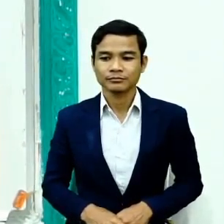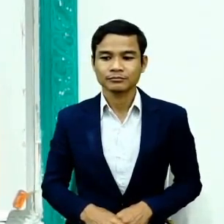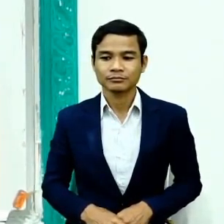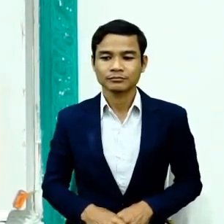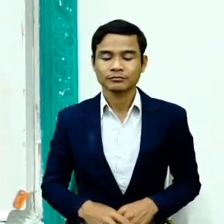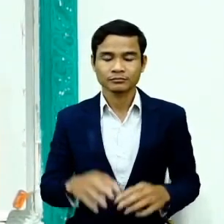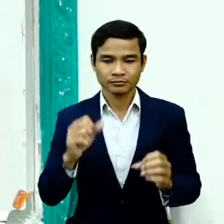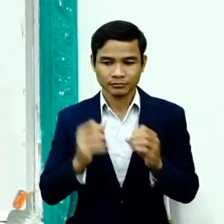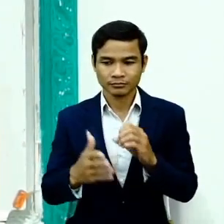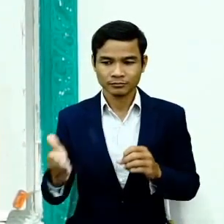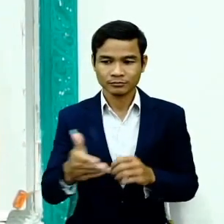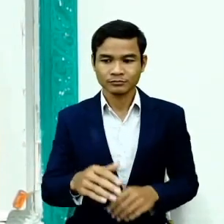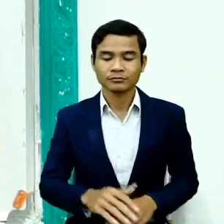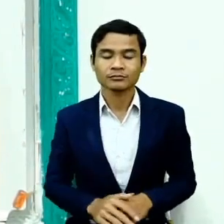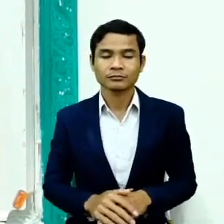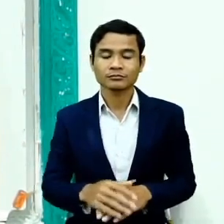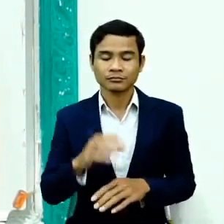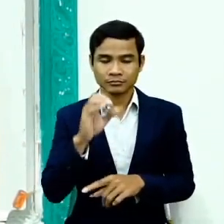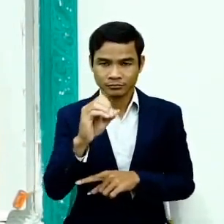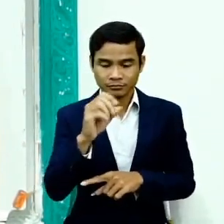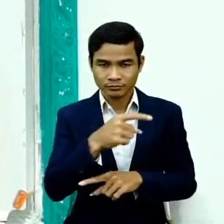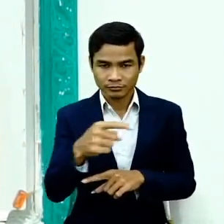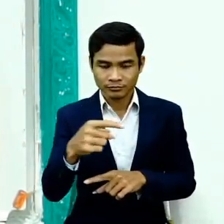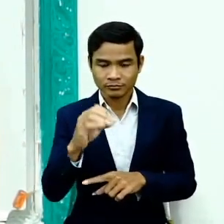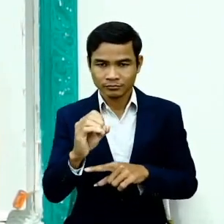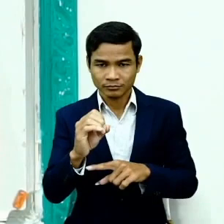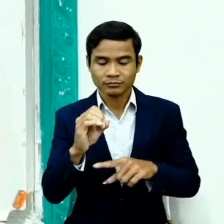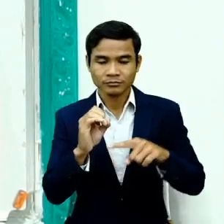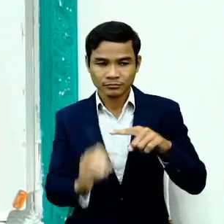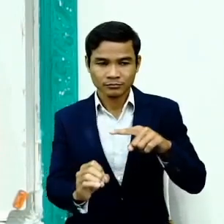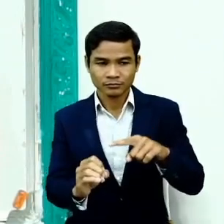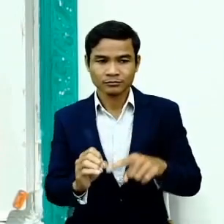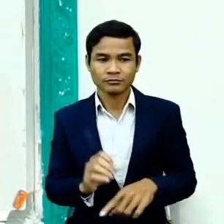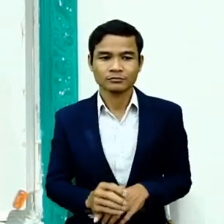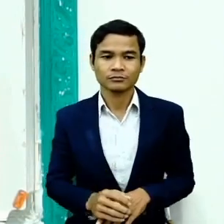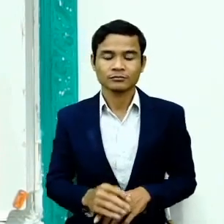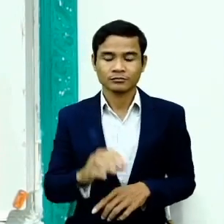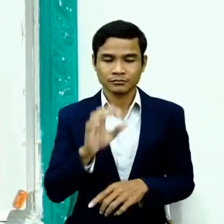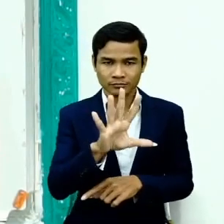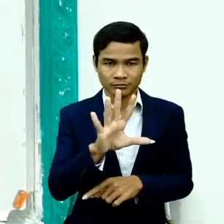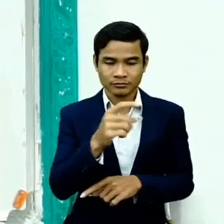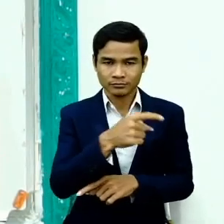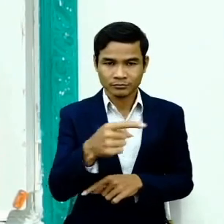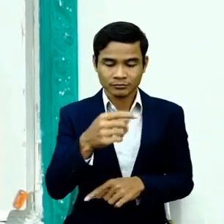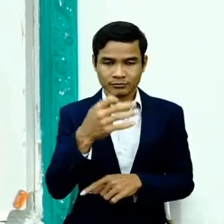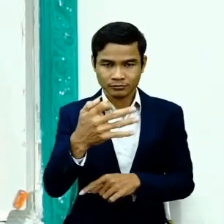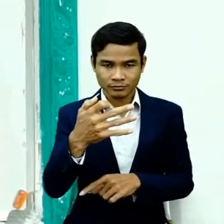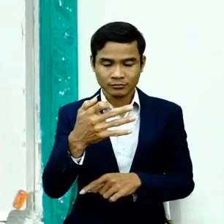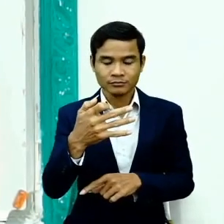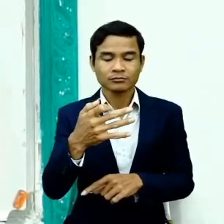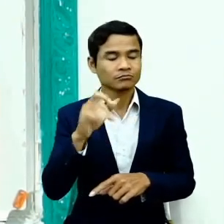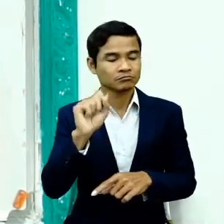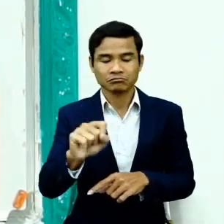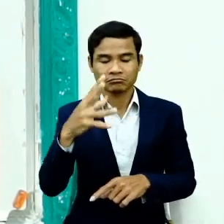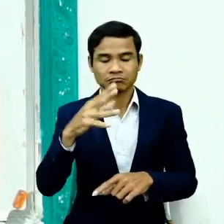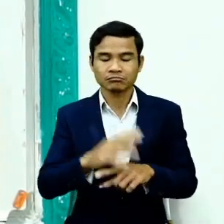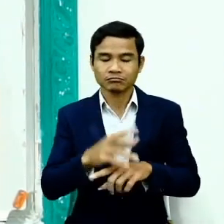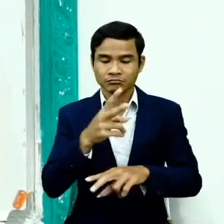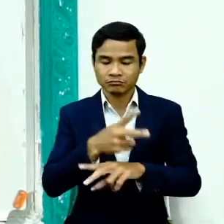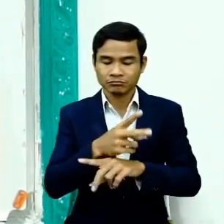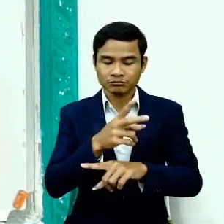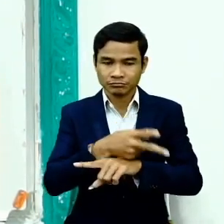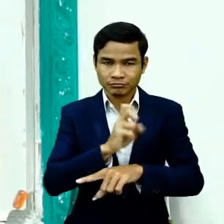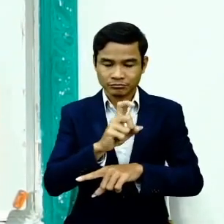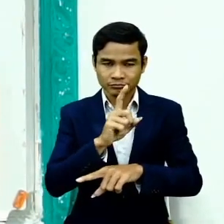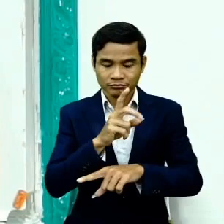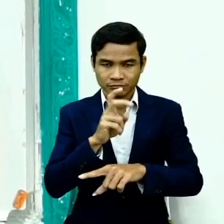ta chập đám chà sơn đọ sơn nó xa sơn đám đọ bạm bấy chà mình bàn tê trời chạy